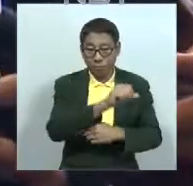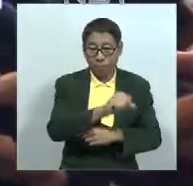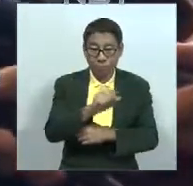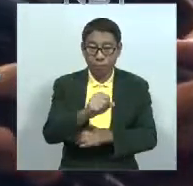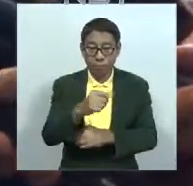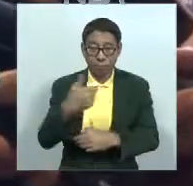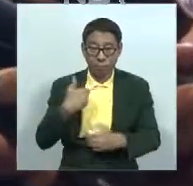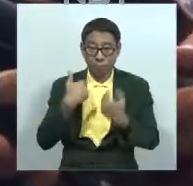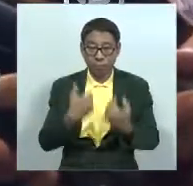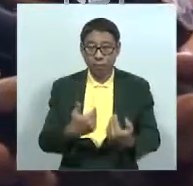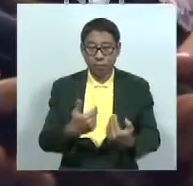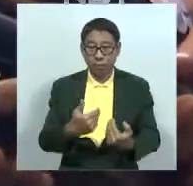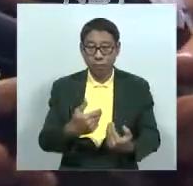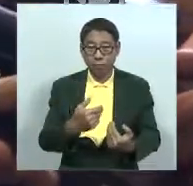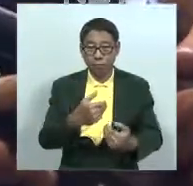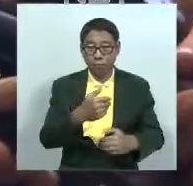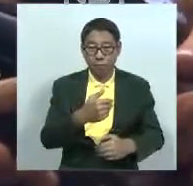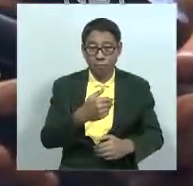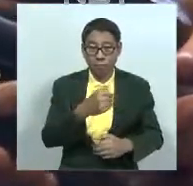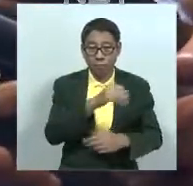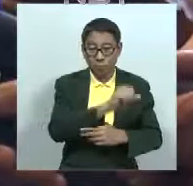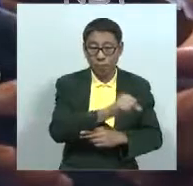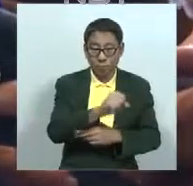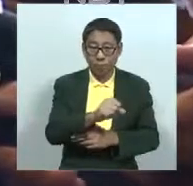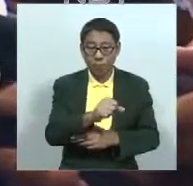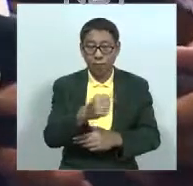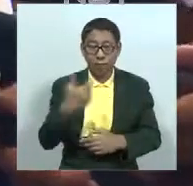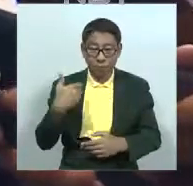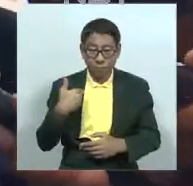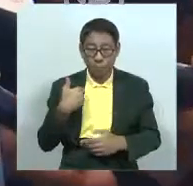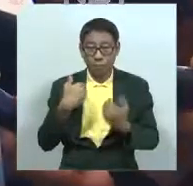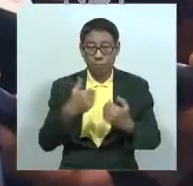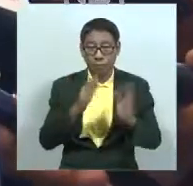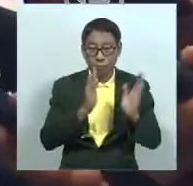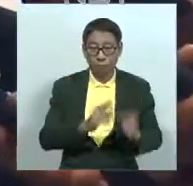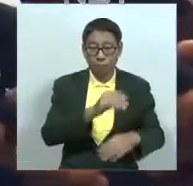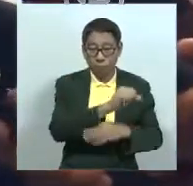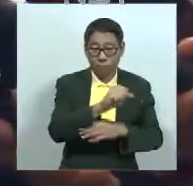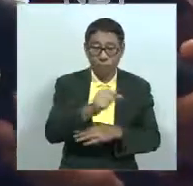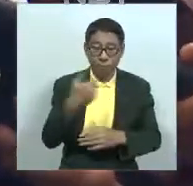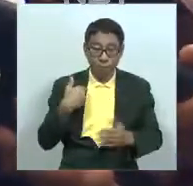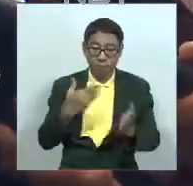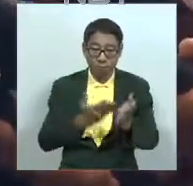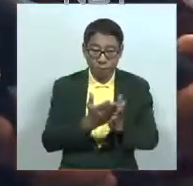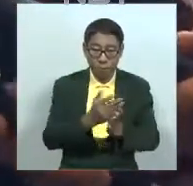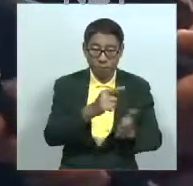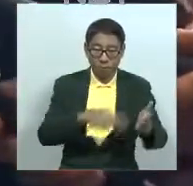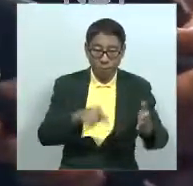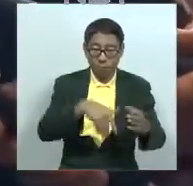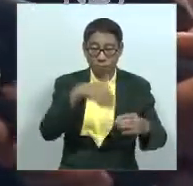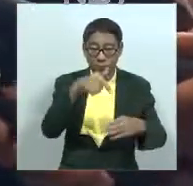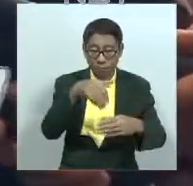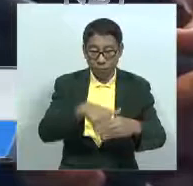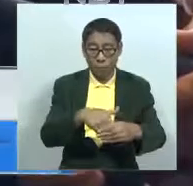ส.ส.รัฐมนตรีที่เป็นส.ส.และไม่เป็นส.ส.คนที่เป็นส.ส.เขาก็มีสิทธิ์ลงคะแนนมันก็ต้องมาประชุม